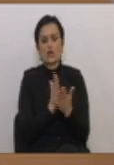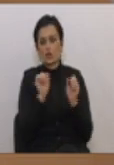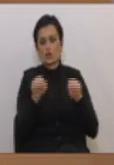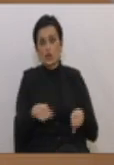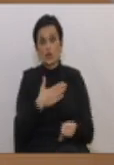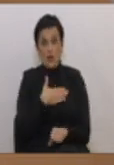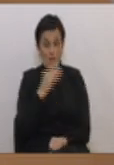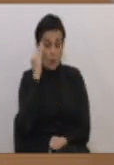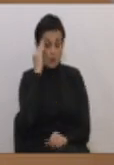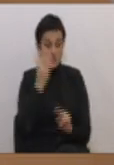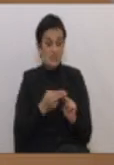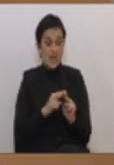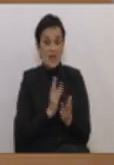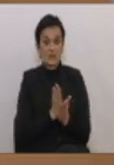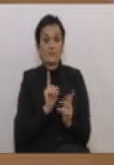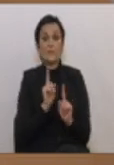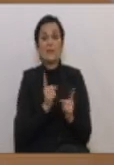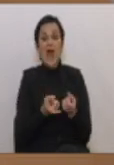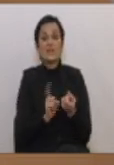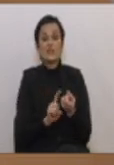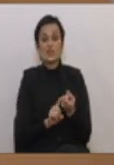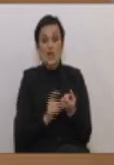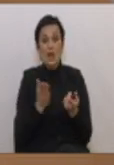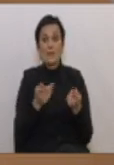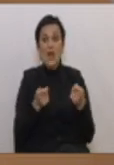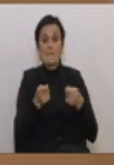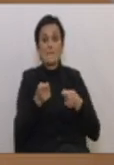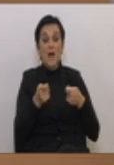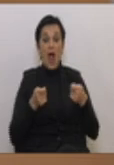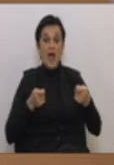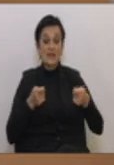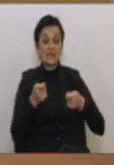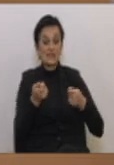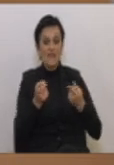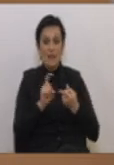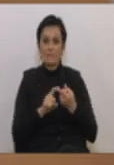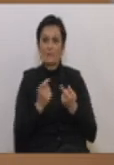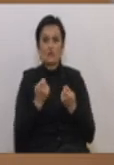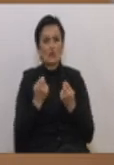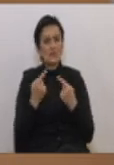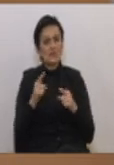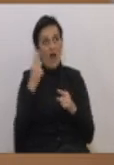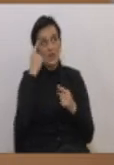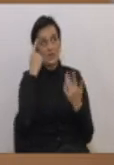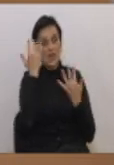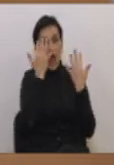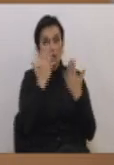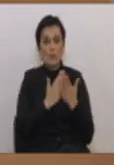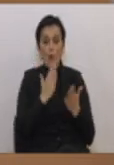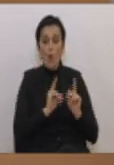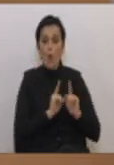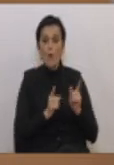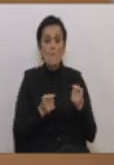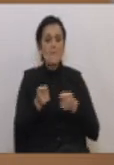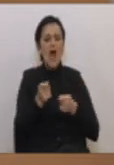არის ჩემი პოზიცია. რა შეიძლება ახლა მართვა ახსენეთ, აქ მართვასთან დაკავშირებით ცოტა სხვა წარმოდგენა გვაქვს ჩვენ ოპოზიციას. მართვას